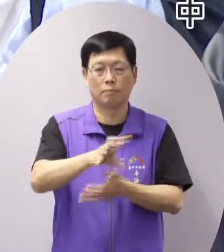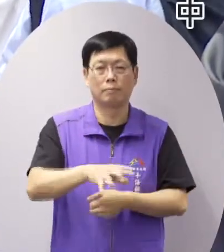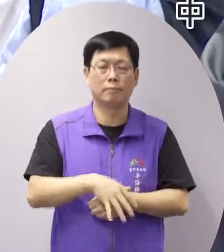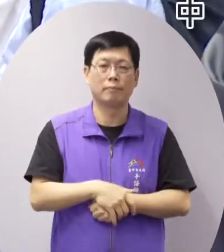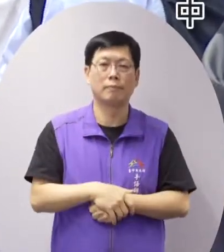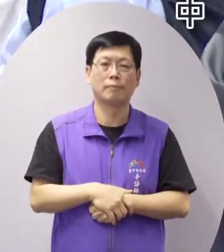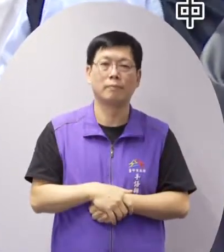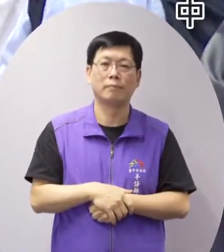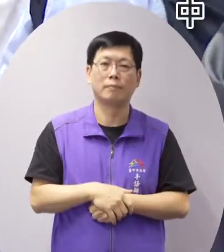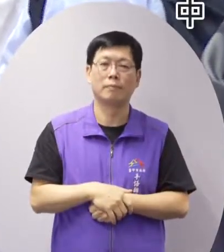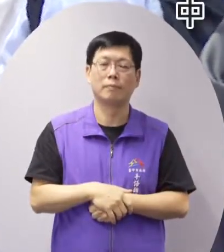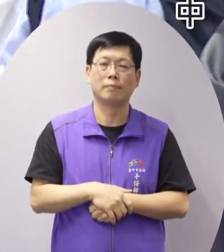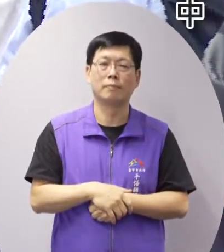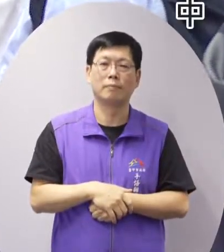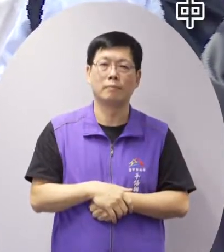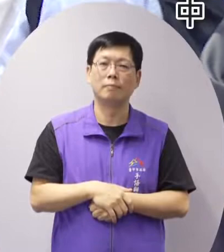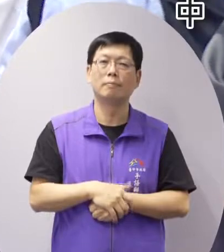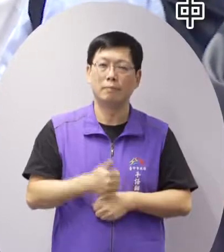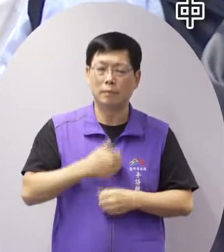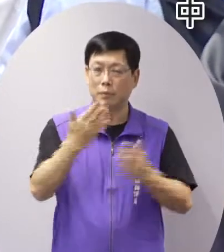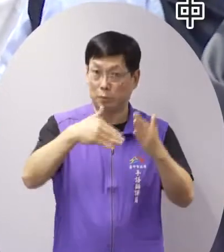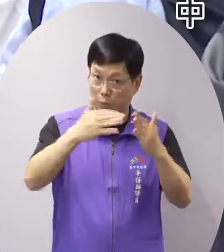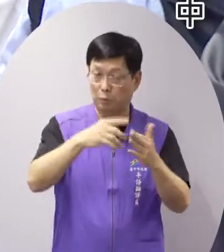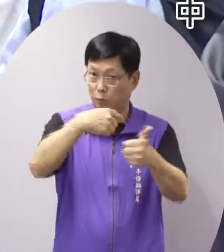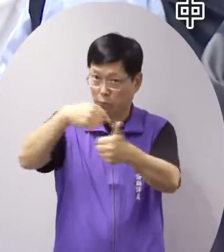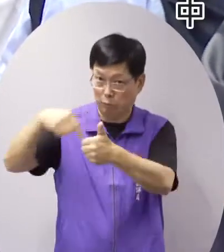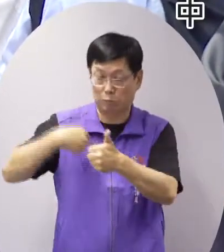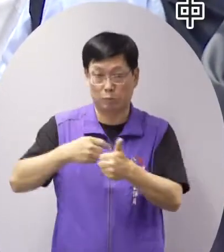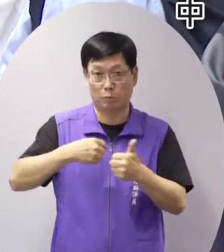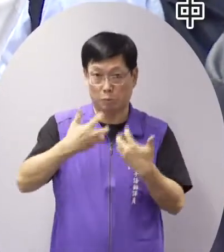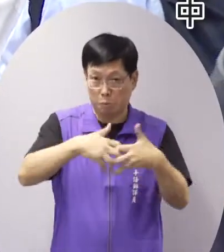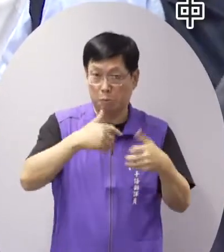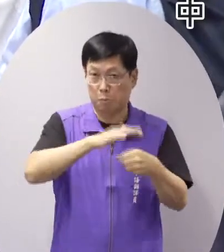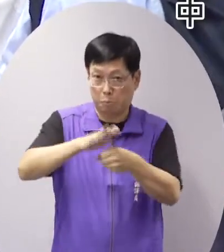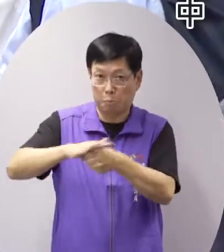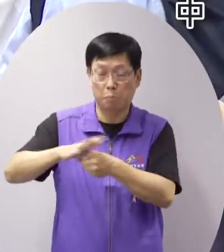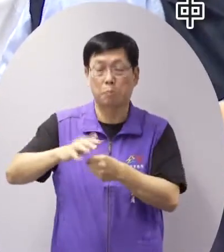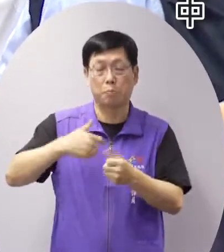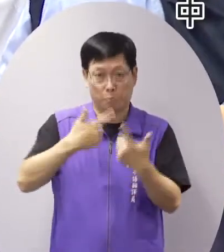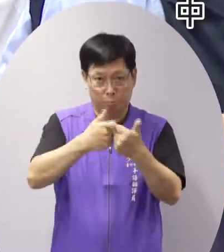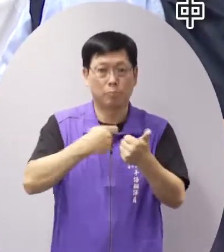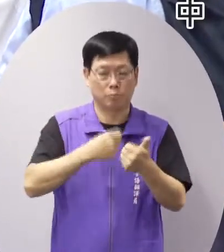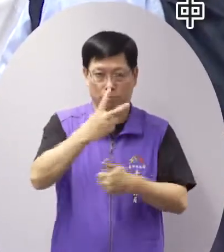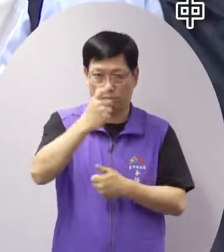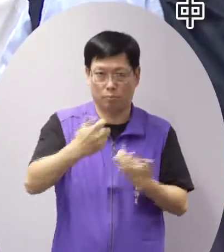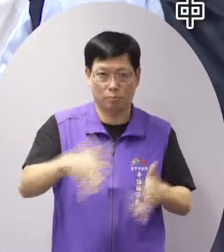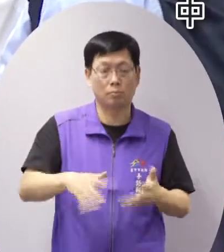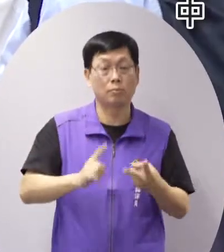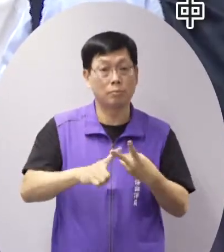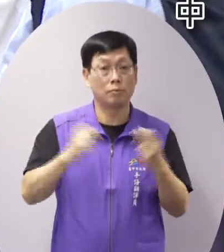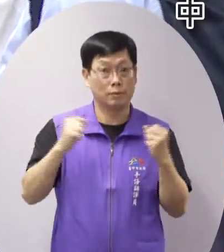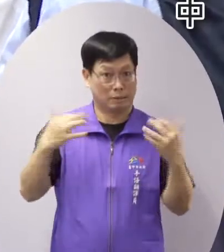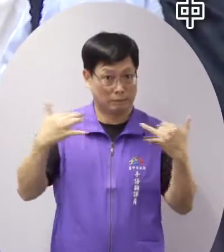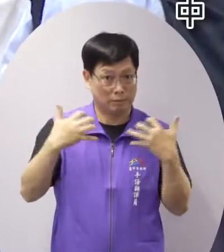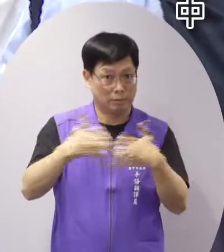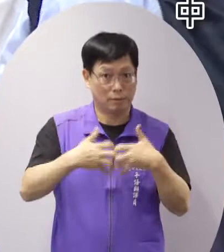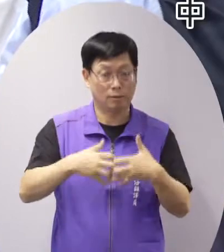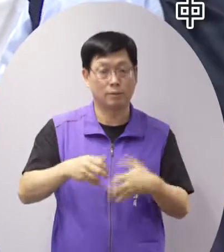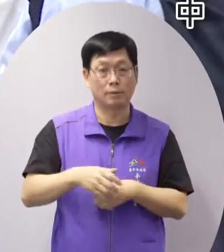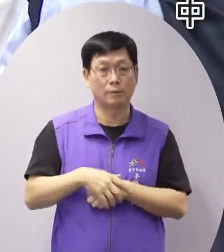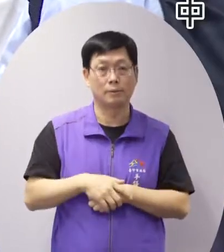哈。当然，充实教学设备是免不了的哈，这我们编了2亿多哈。那因为冷气的部分哈，在